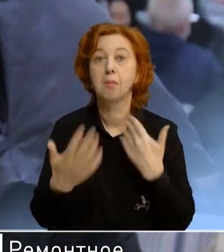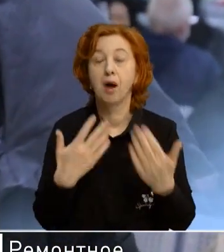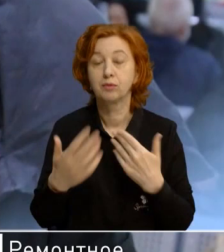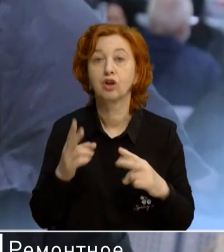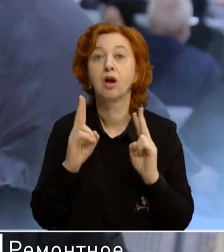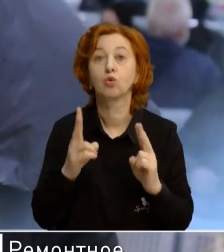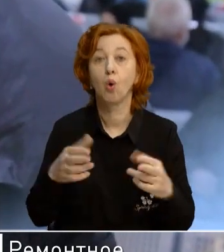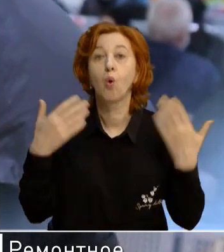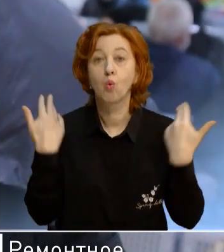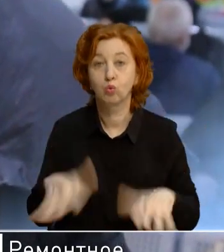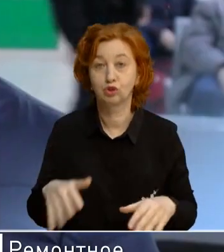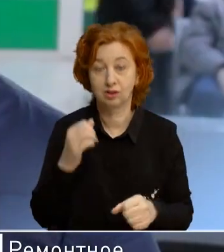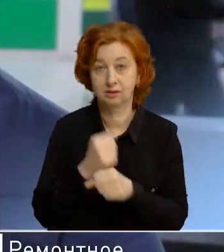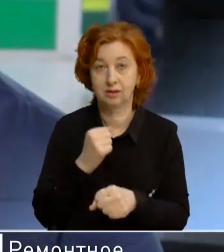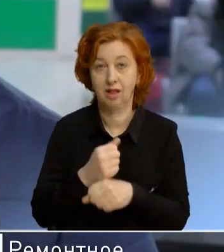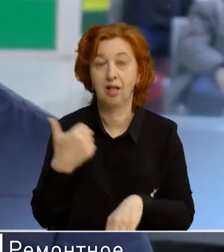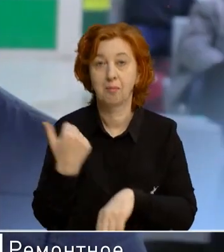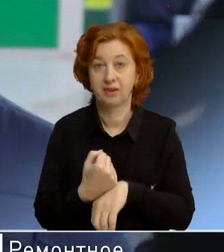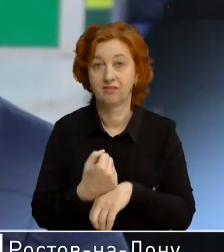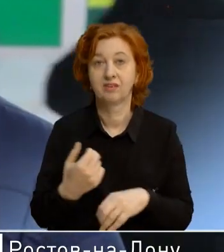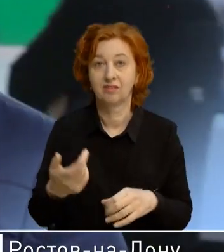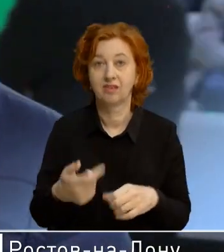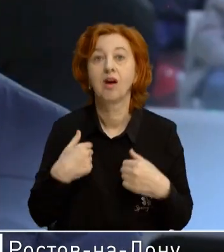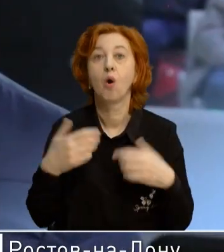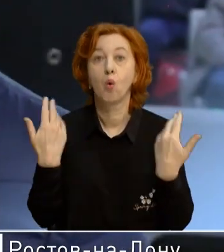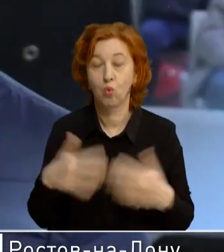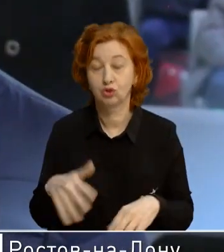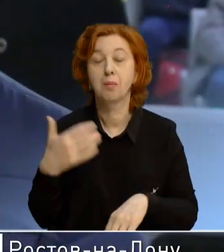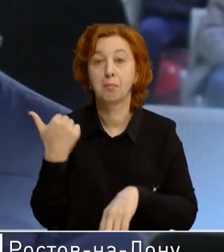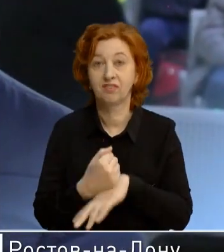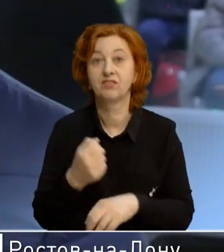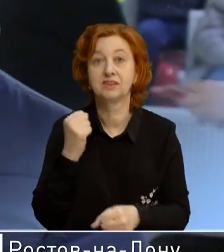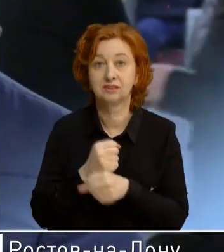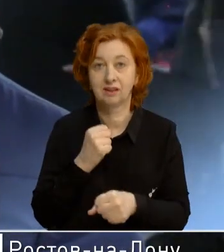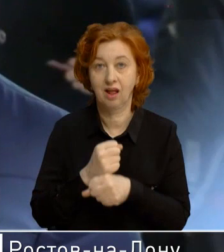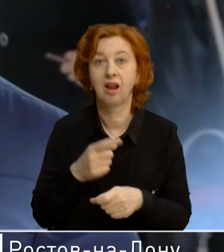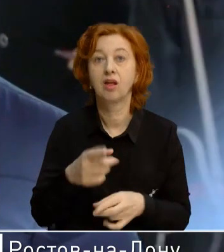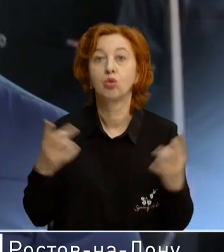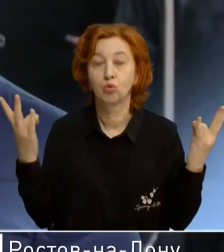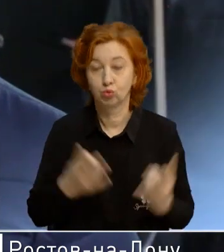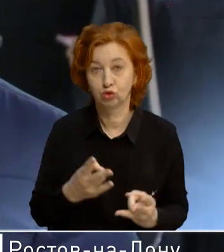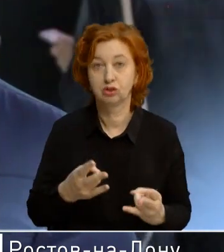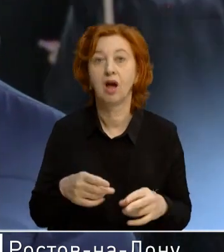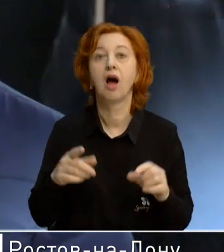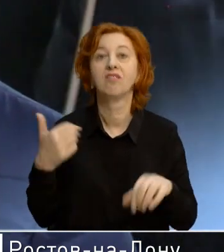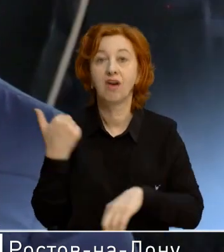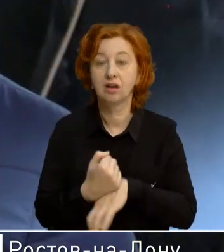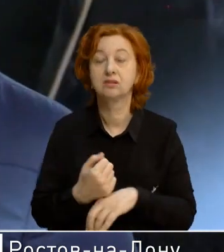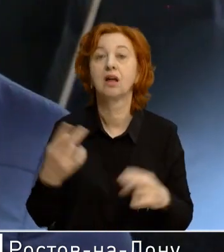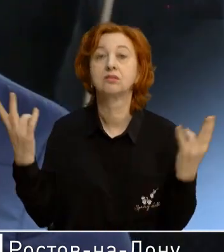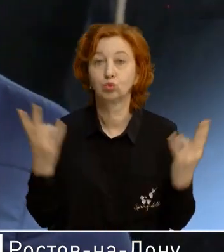кто сделал прививку. Я решила привиться, считая, что прививка нужна, вернее, вакцинация